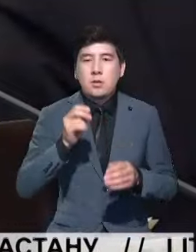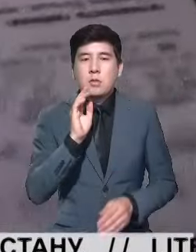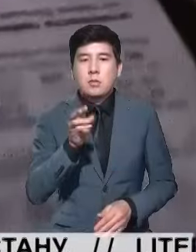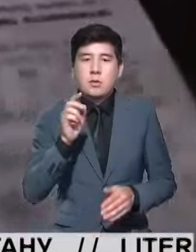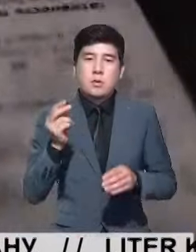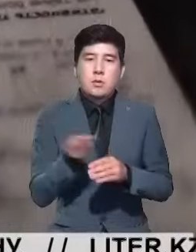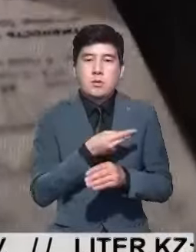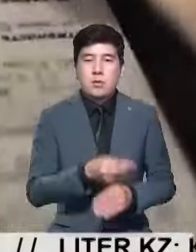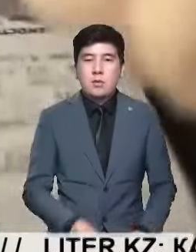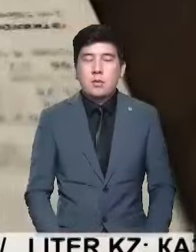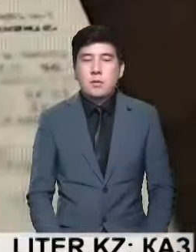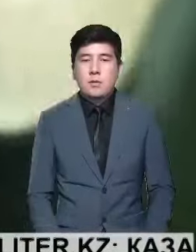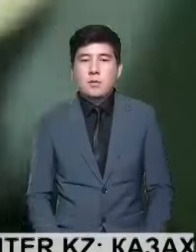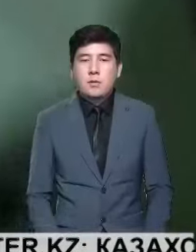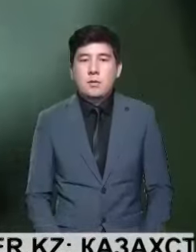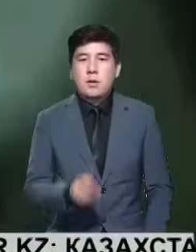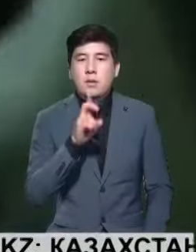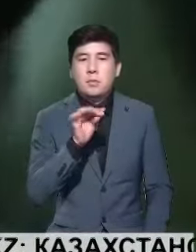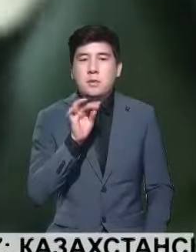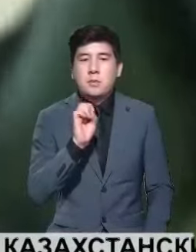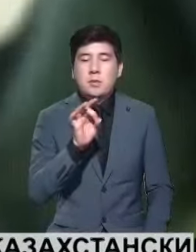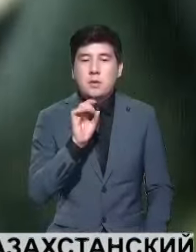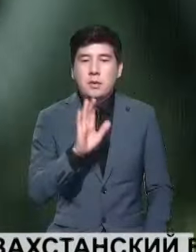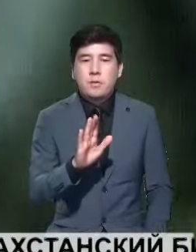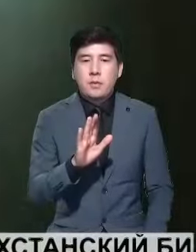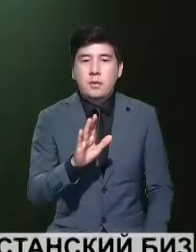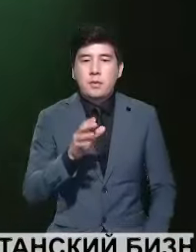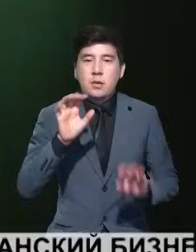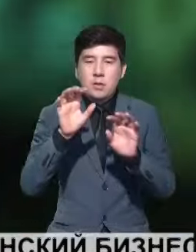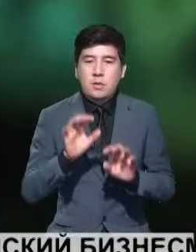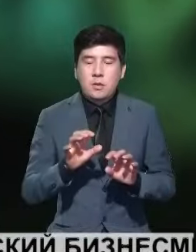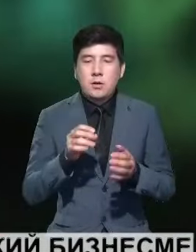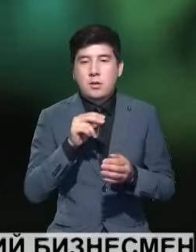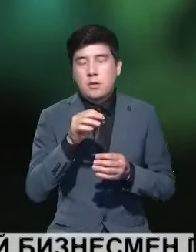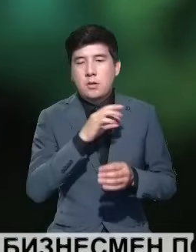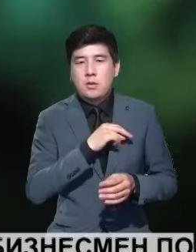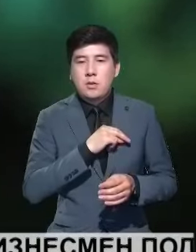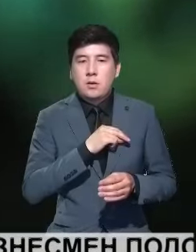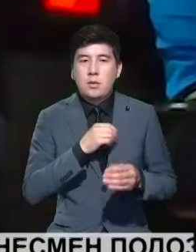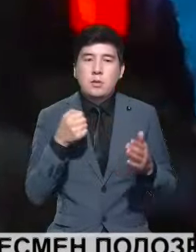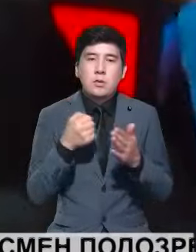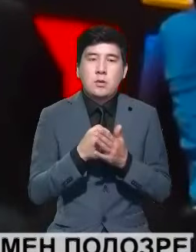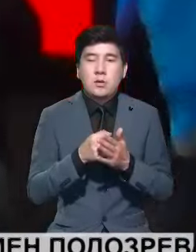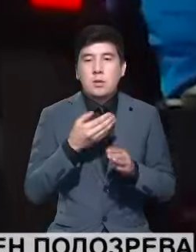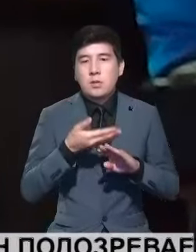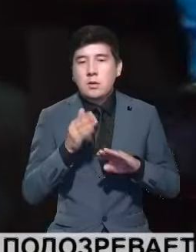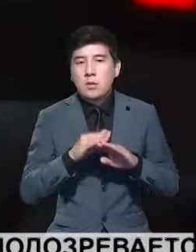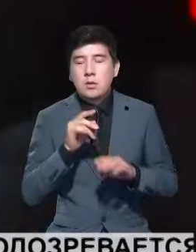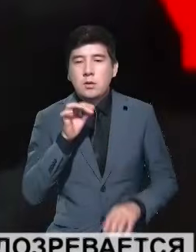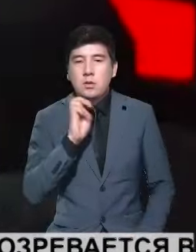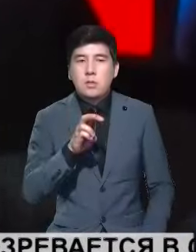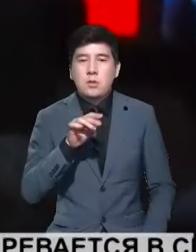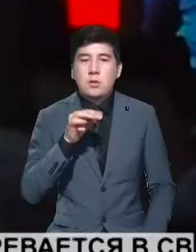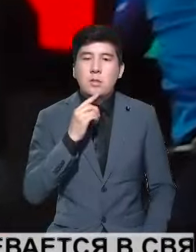уволен. Бисенбаев признался, что работа над законом об игорном бизнесе была долгой и сложной. По его словам, ей